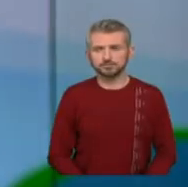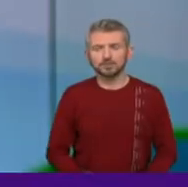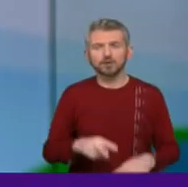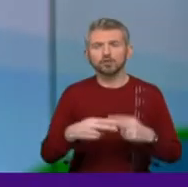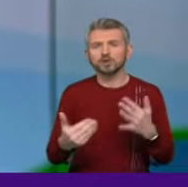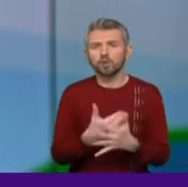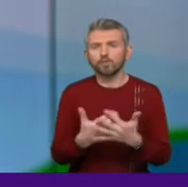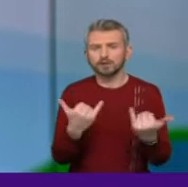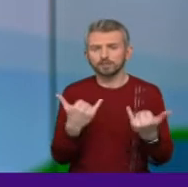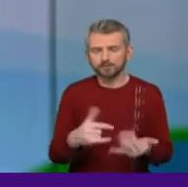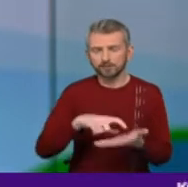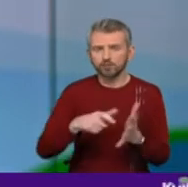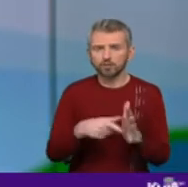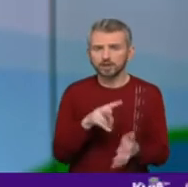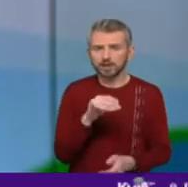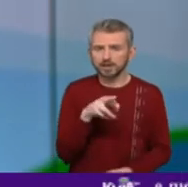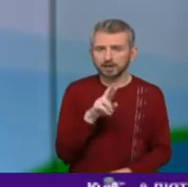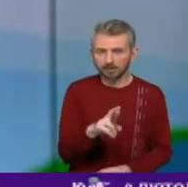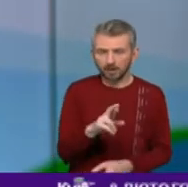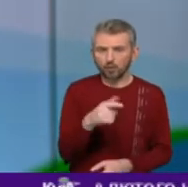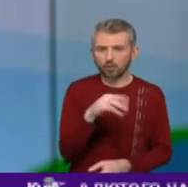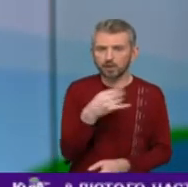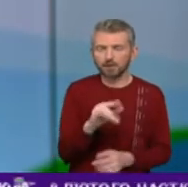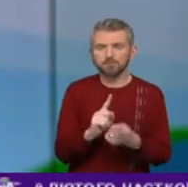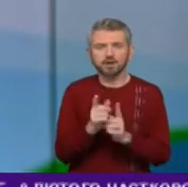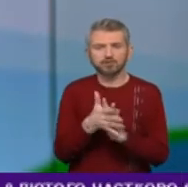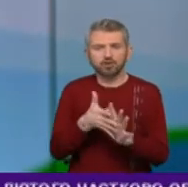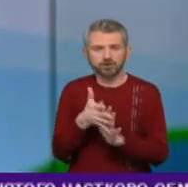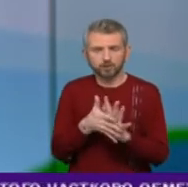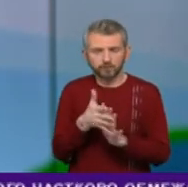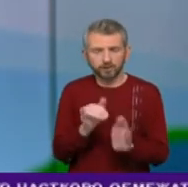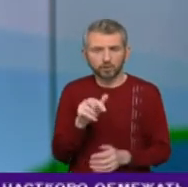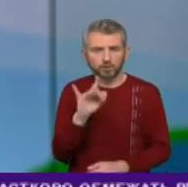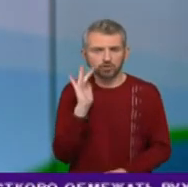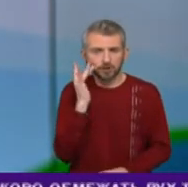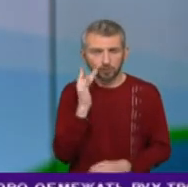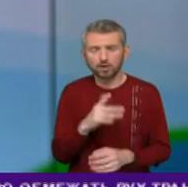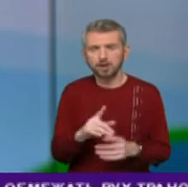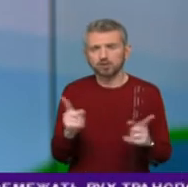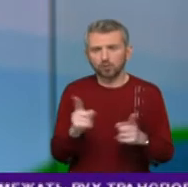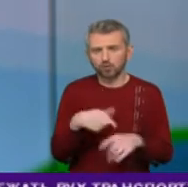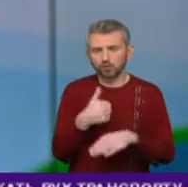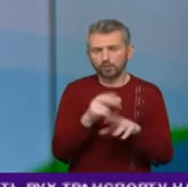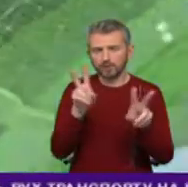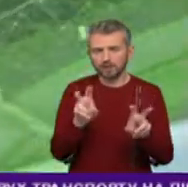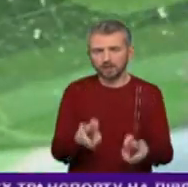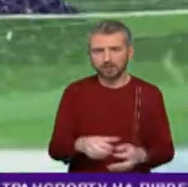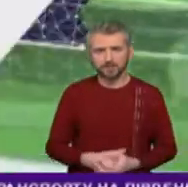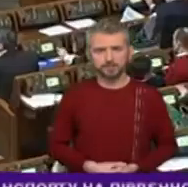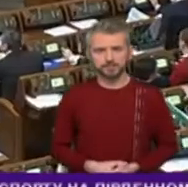Столичні новини в ефірі, у студії Лілія Гулей, перекладач жестової мови Ігор Шавро. І спершу коротко про головні теми.